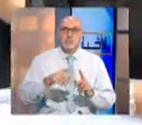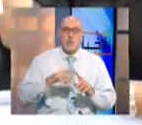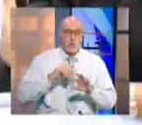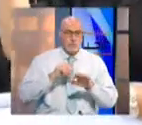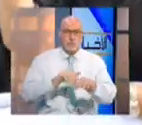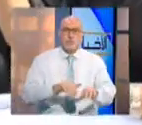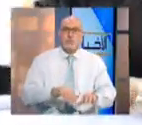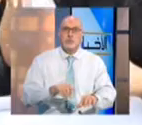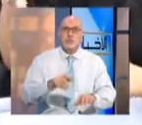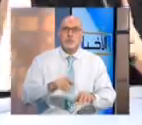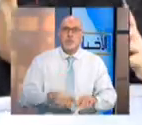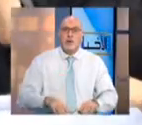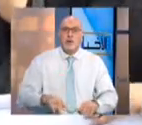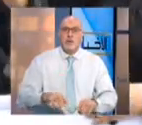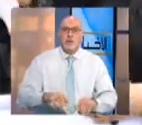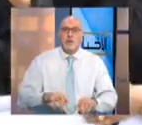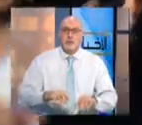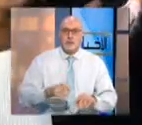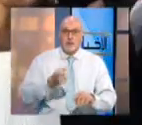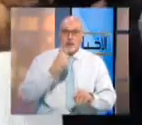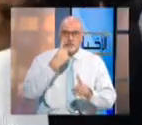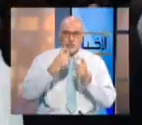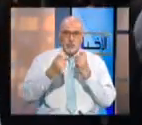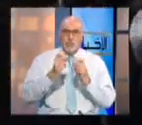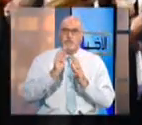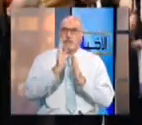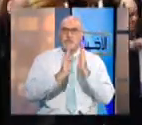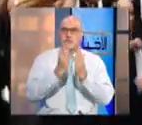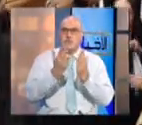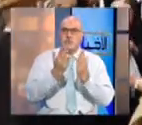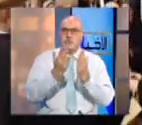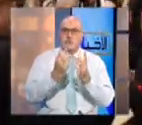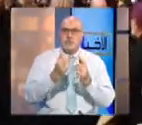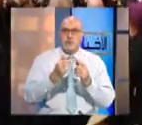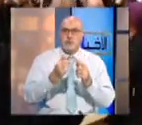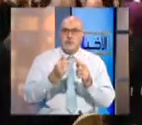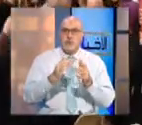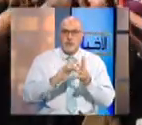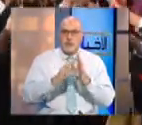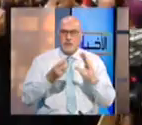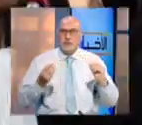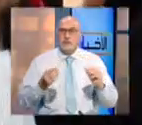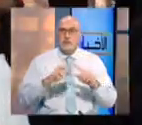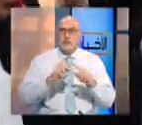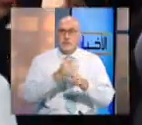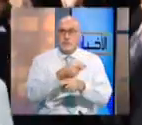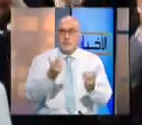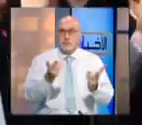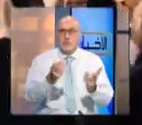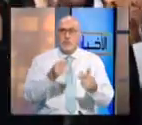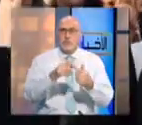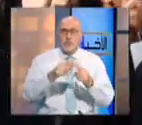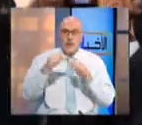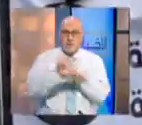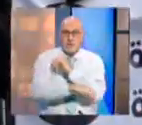إدارة الفيسبوك تفضح نظام الرباط الذي ما كاد العالم يستفيق من وقع فضيحة نظام بيجاسوس